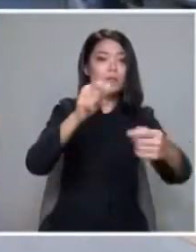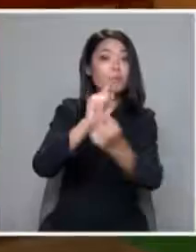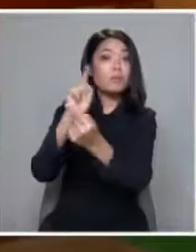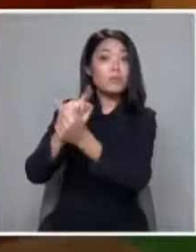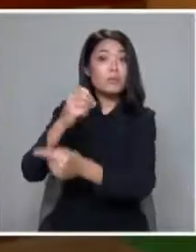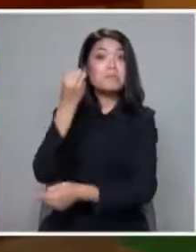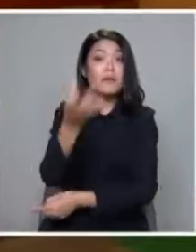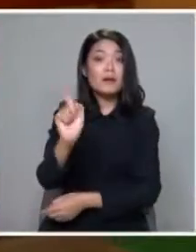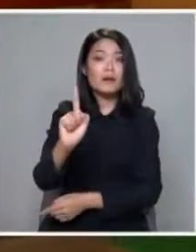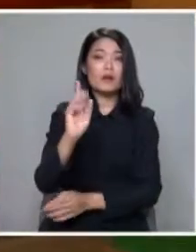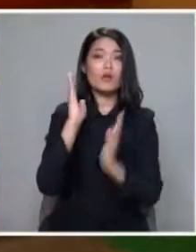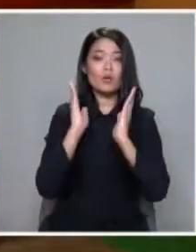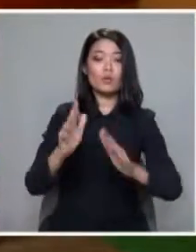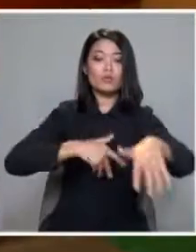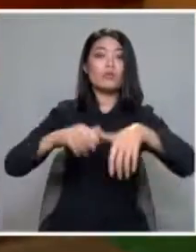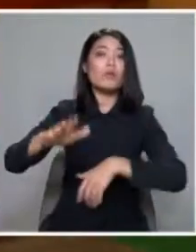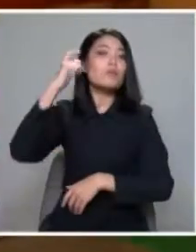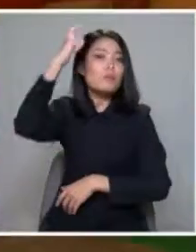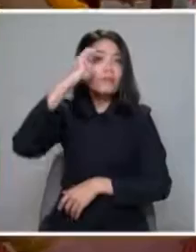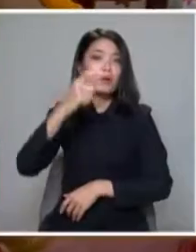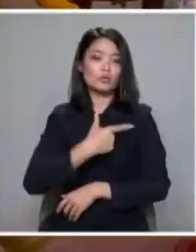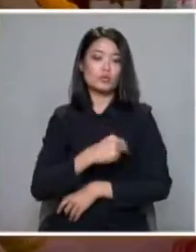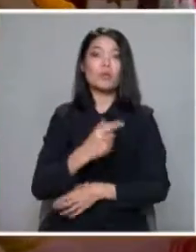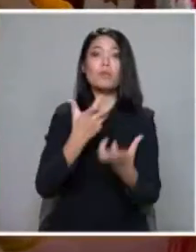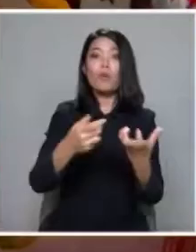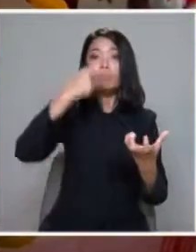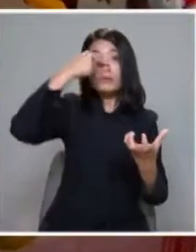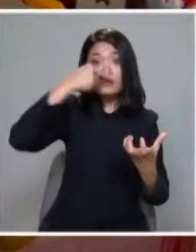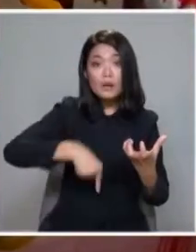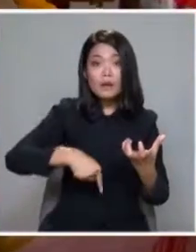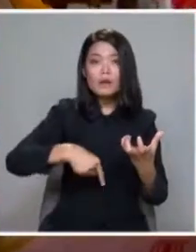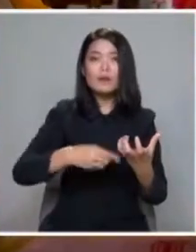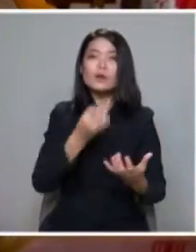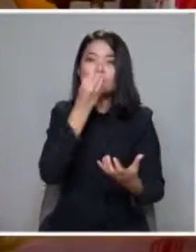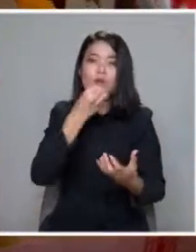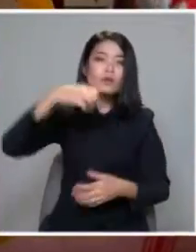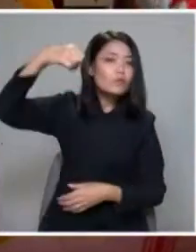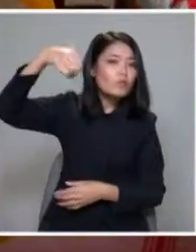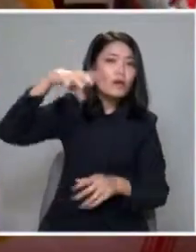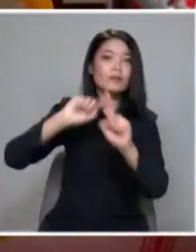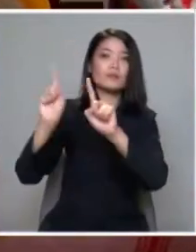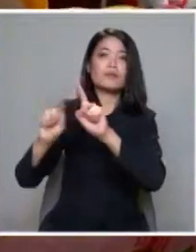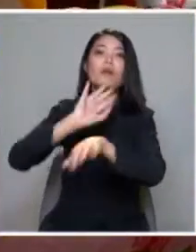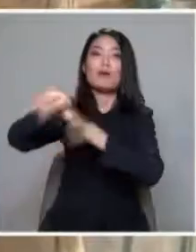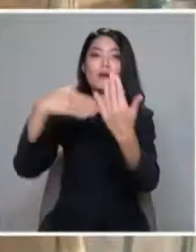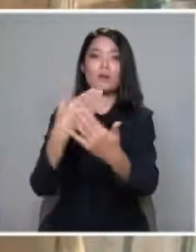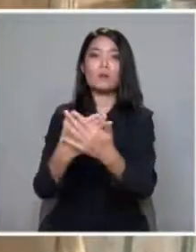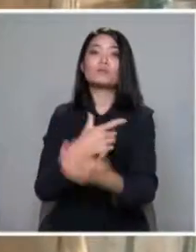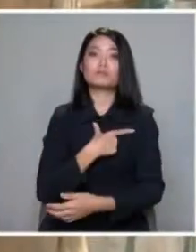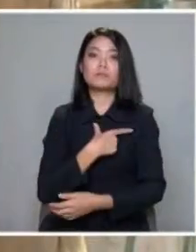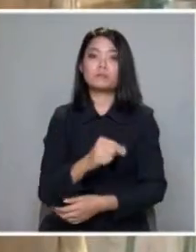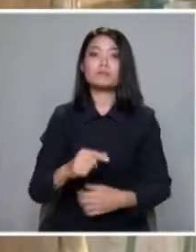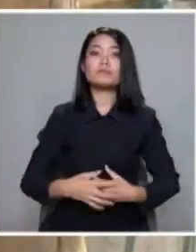มาเนี่ยนิยมสินค้าไทยมากโดยเฉพาะยิ่งเรื่องของอุปโภคบริโภคเครื่องไฟฟ้านะครับเพราะฉะนั้นตรงนี้เนี่